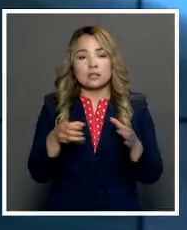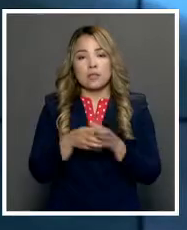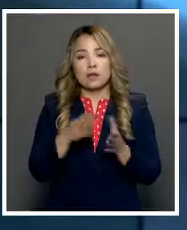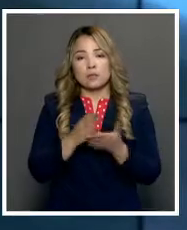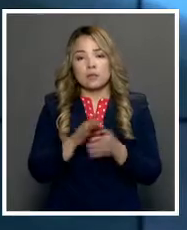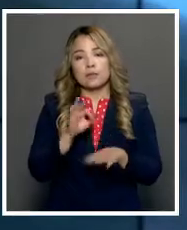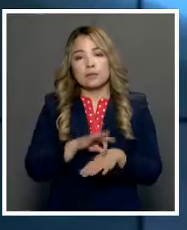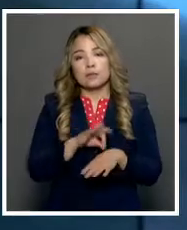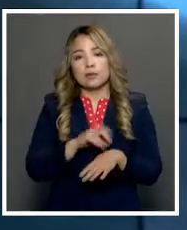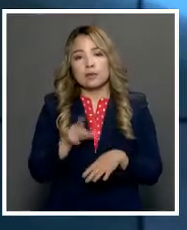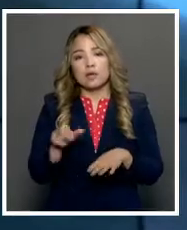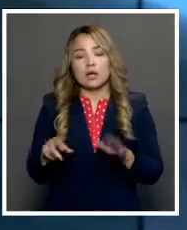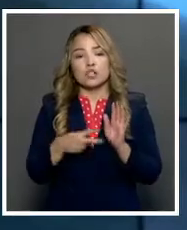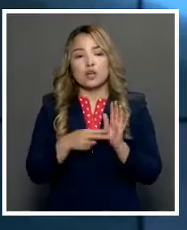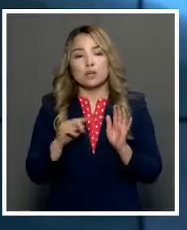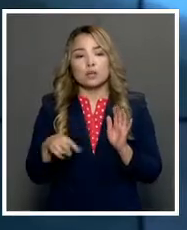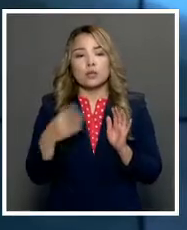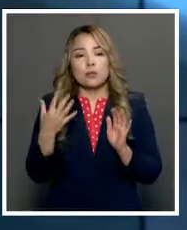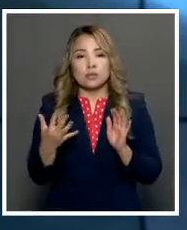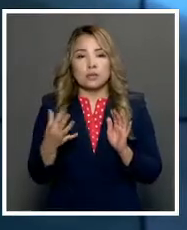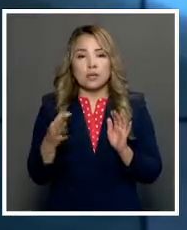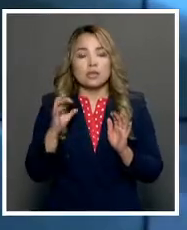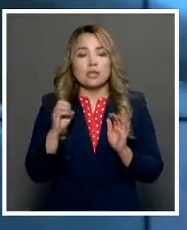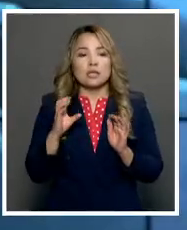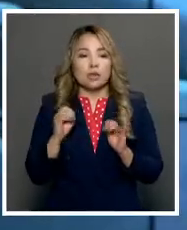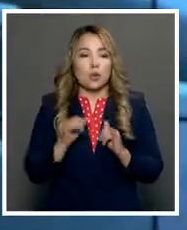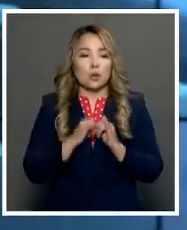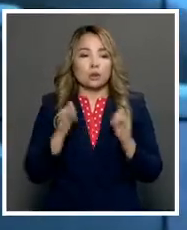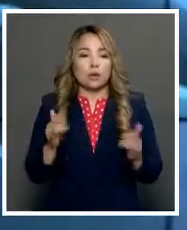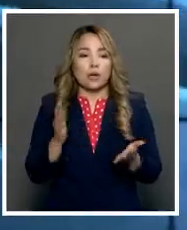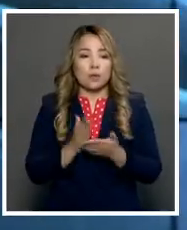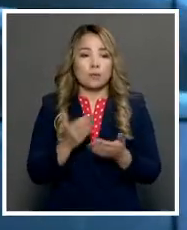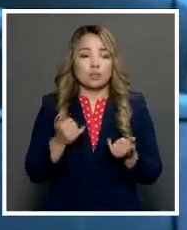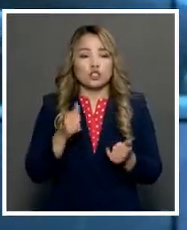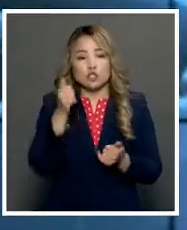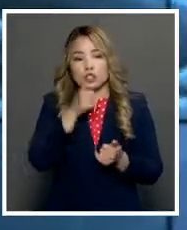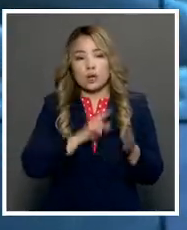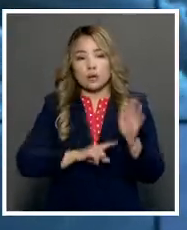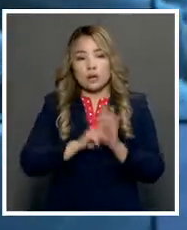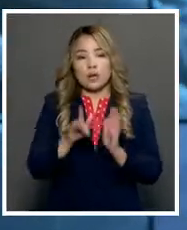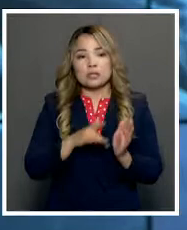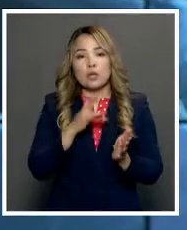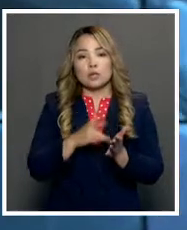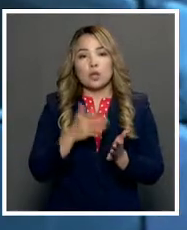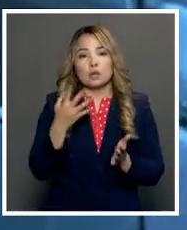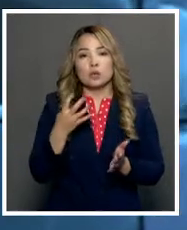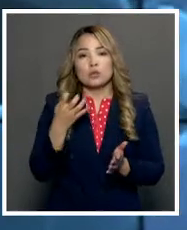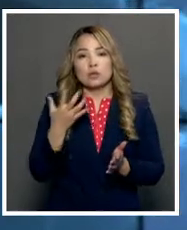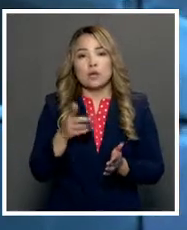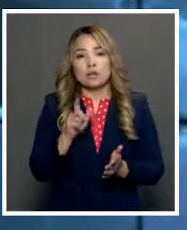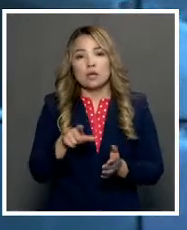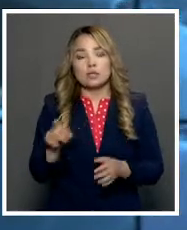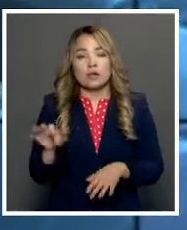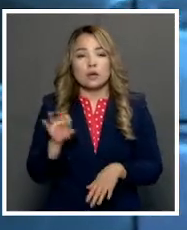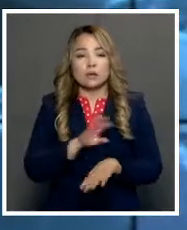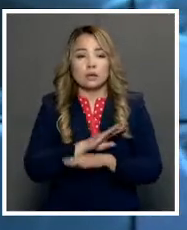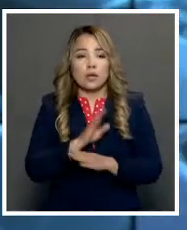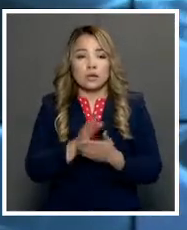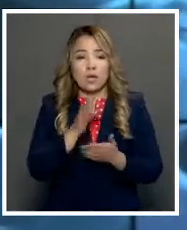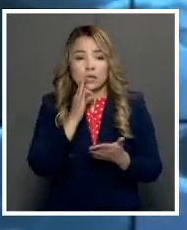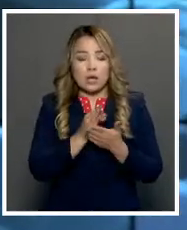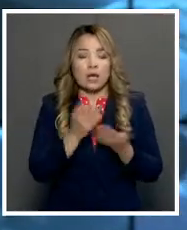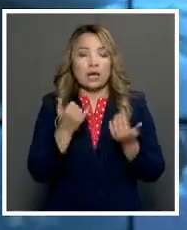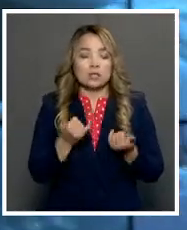індетке шалдыққандардың саны 7.5 есе көбейді. Ал жыл басынан бері шаһарда 405 науқас көз жұмған. Соңғы тәулікте